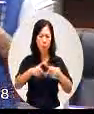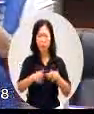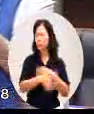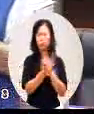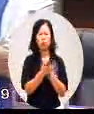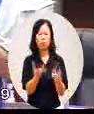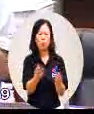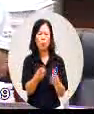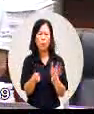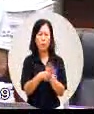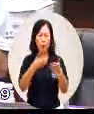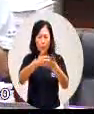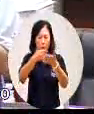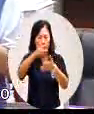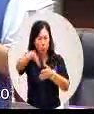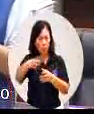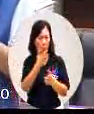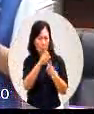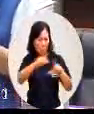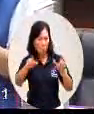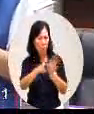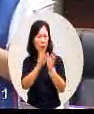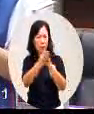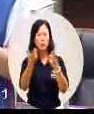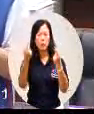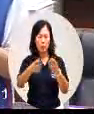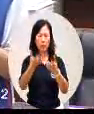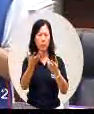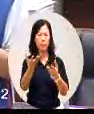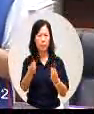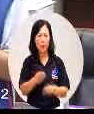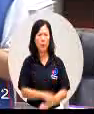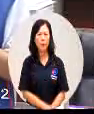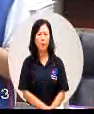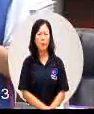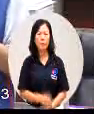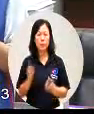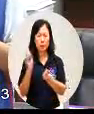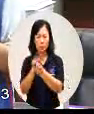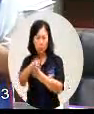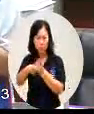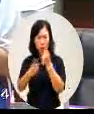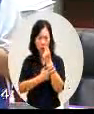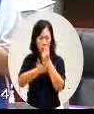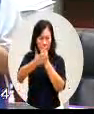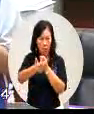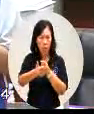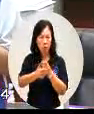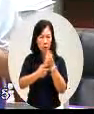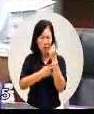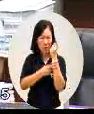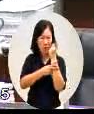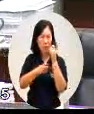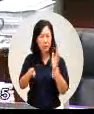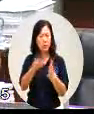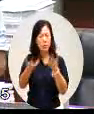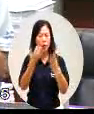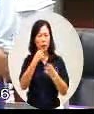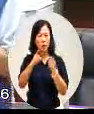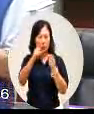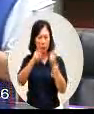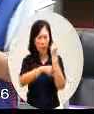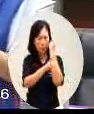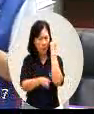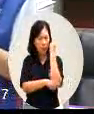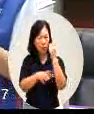术馆向大，我那几啊，我上这我看那差不多，光那个里啊，可能要一。要一两平方公里，